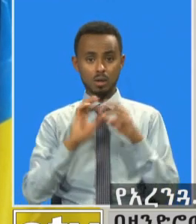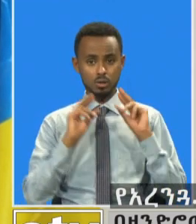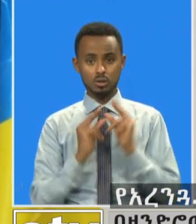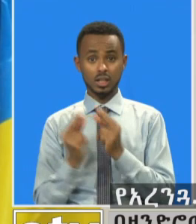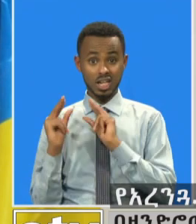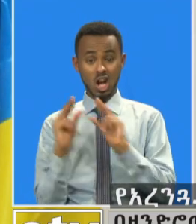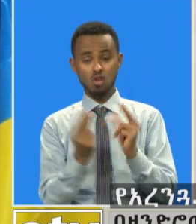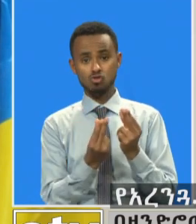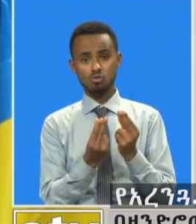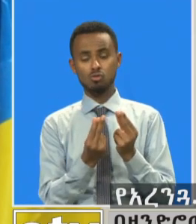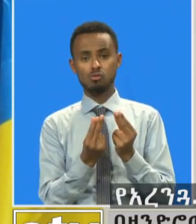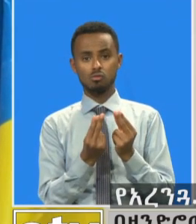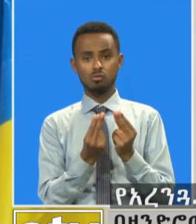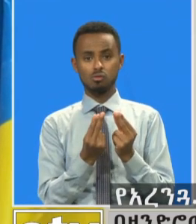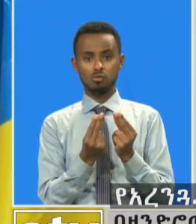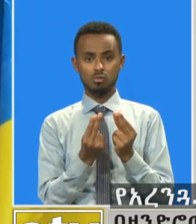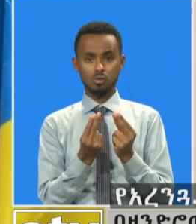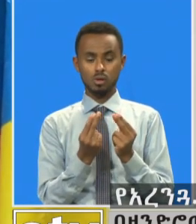እየተደራጁ